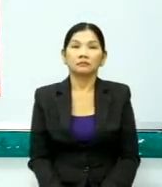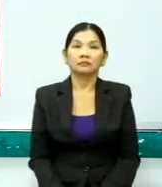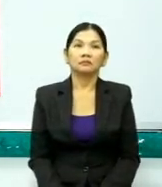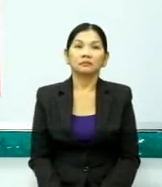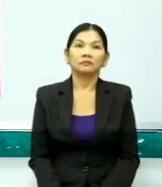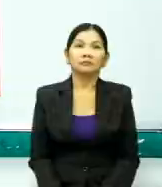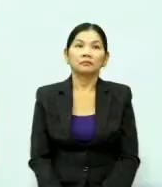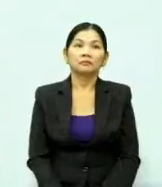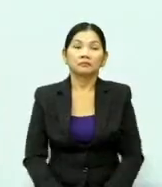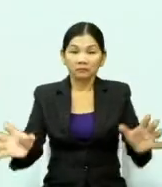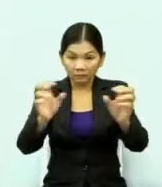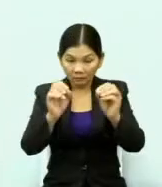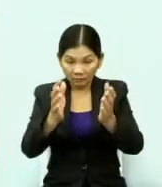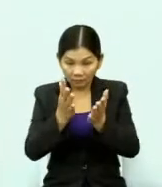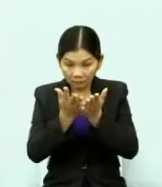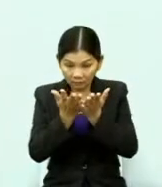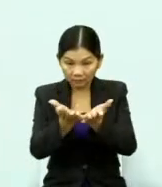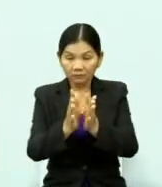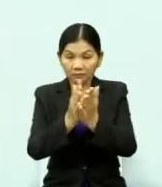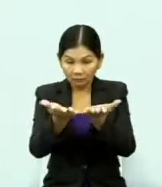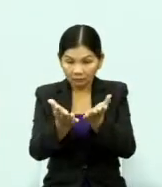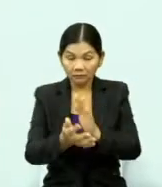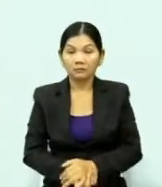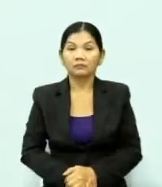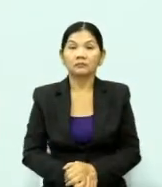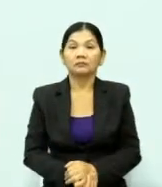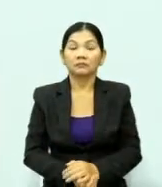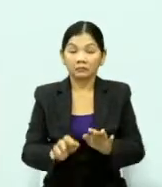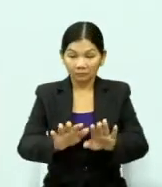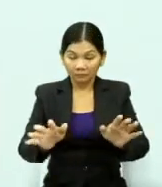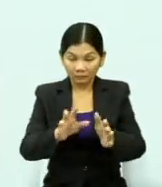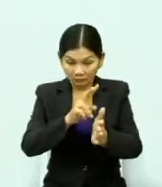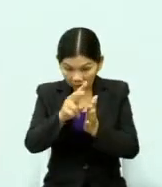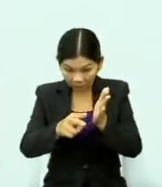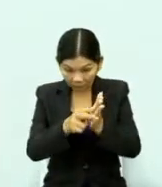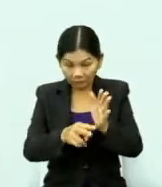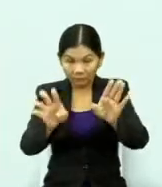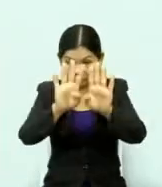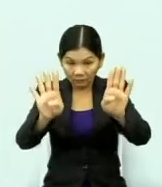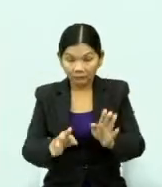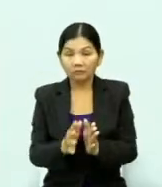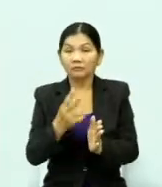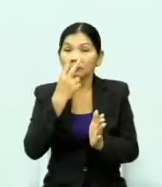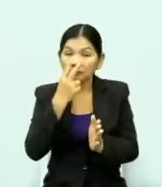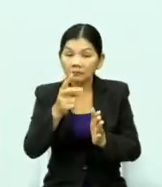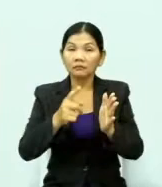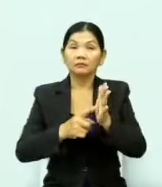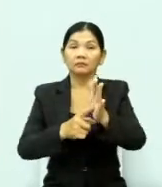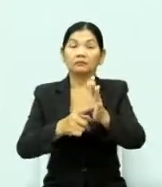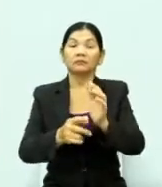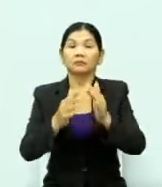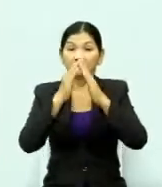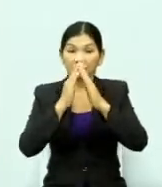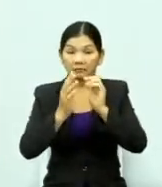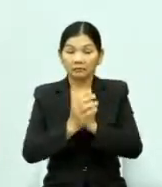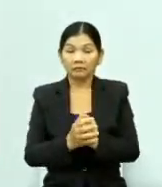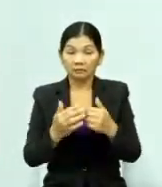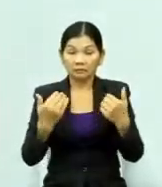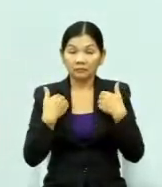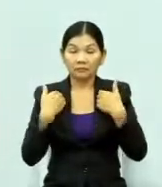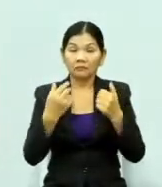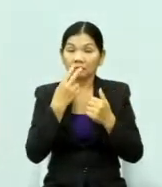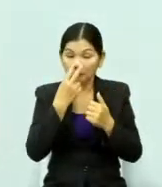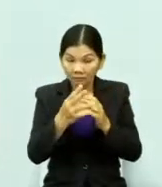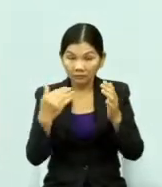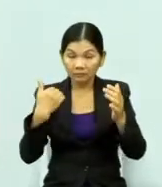Chà, con này mình sẽ phải chùm nuối tế. Con mơ áp tập bọt này lực đặc hết này nè cổ bàn bằng hán. Chà, áp tập bọt bằng này